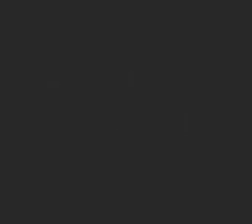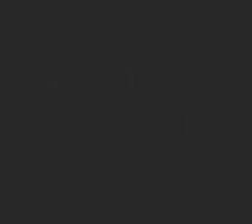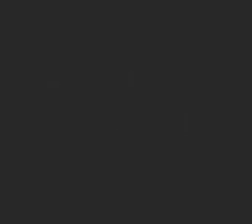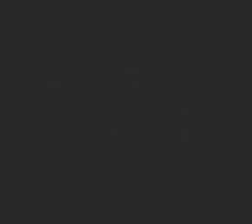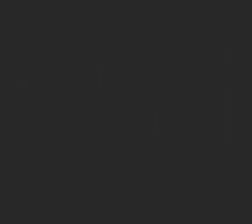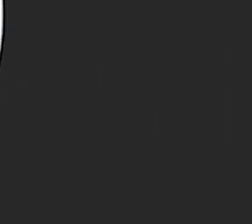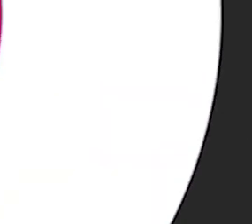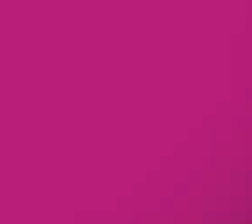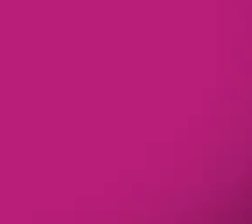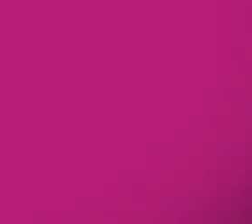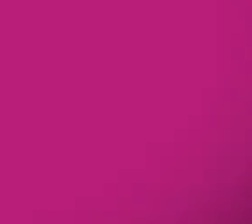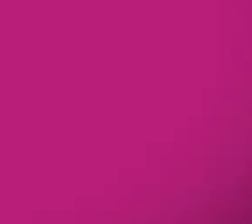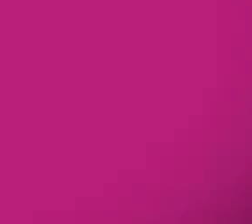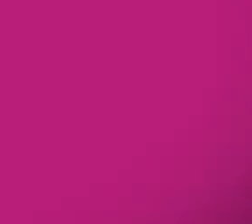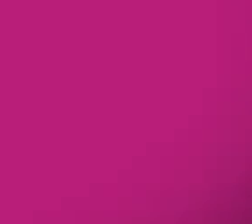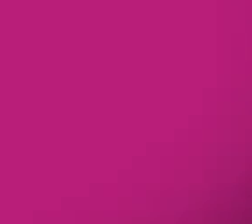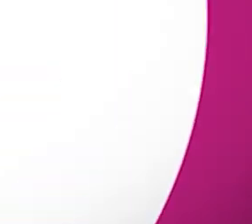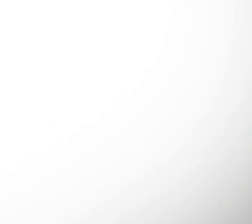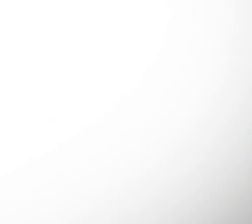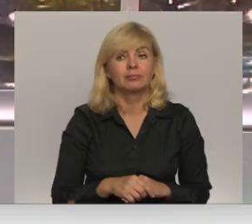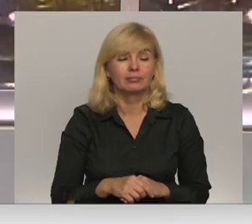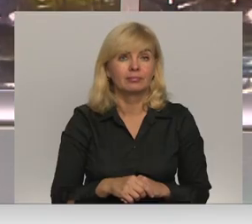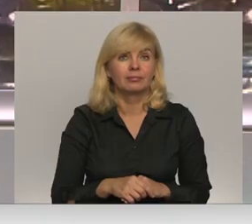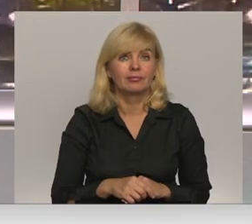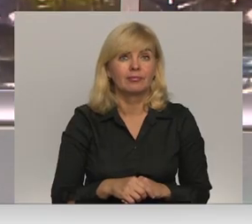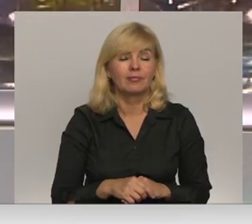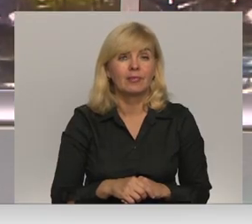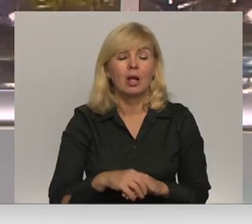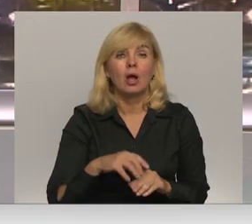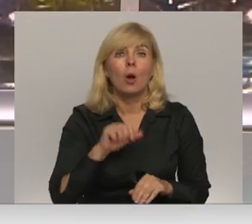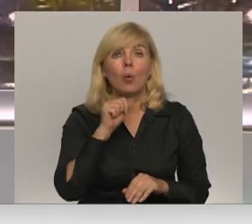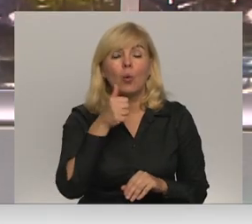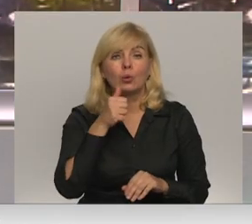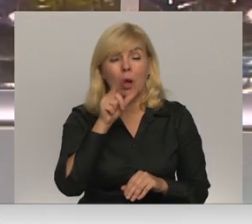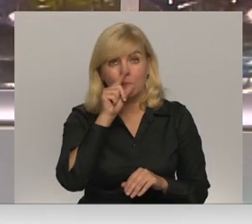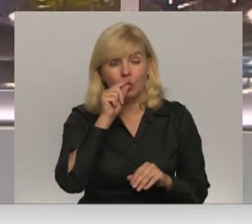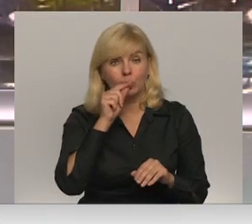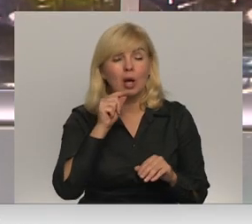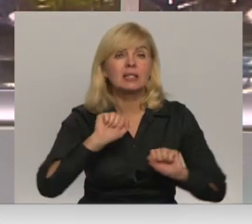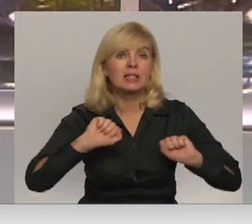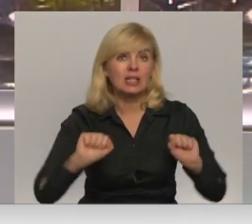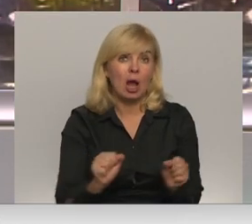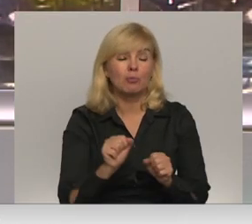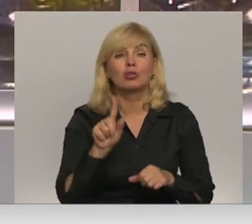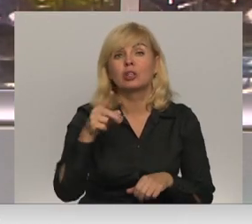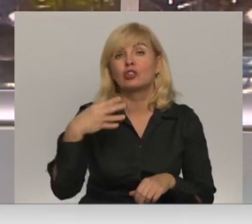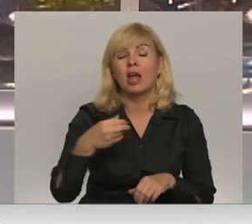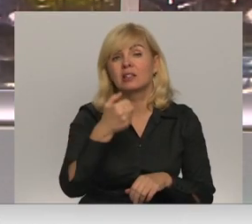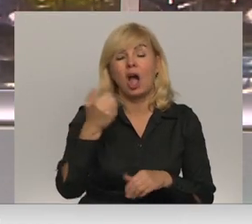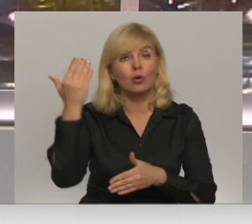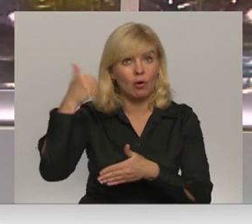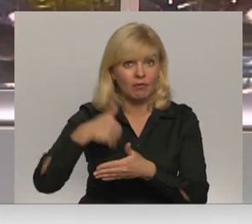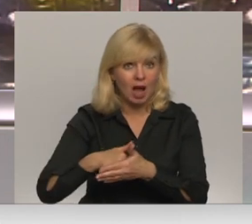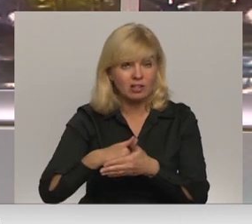Re, viss ēters ir te! Bet ūdens putnu ziemošanai Latvijā ir vien 40 gadu vēsture.